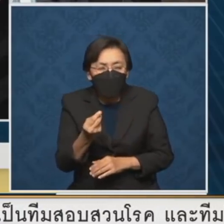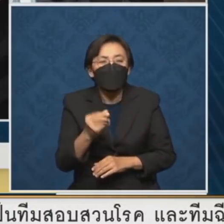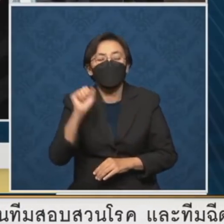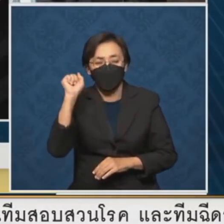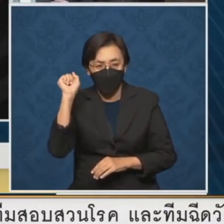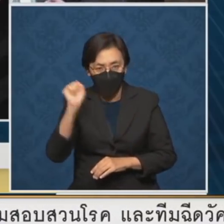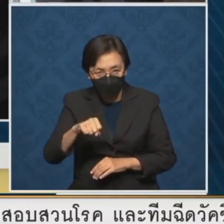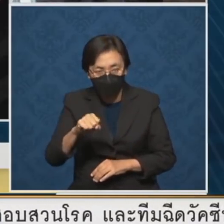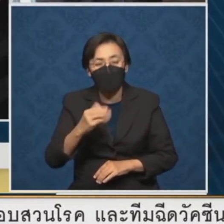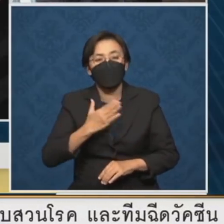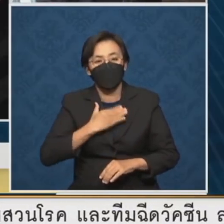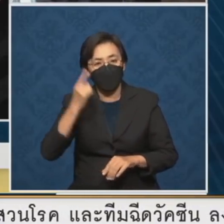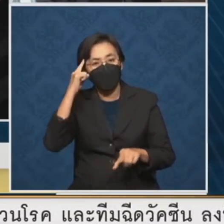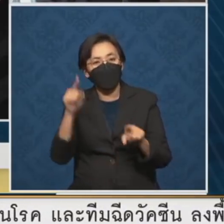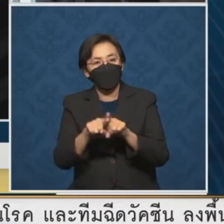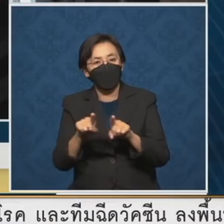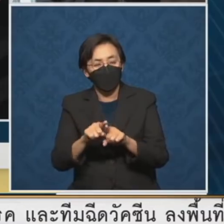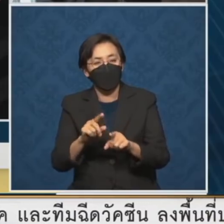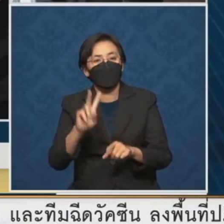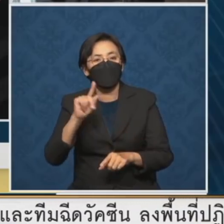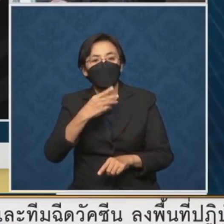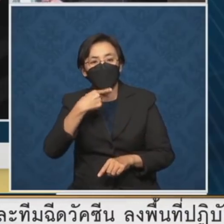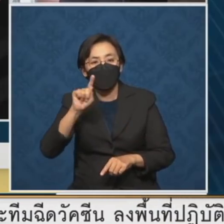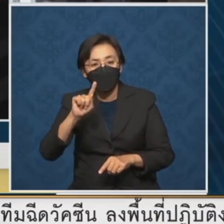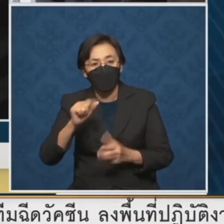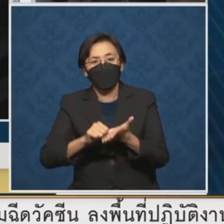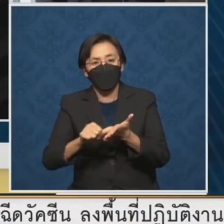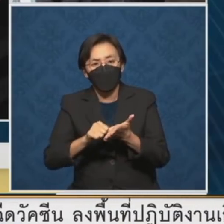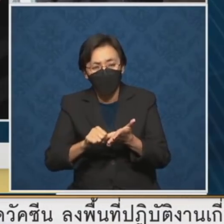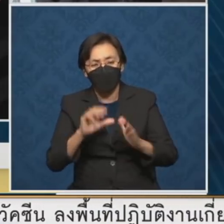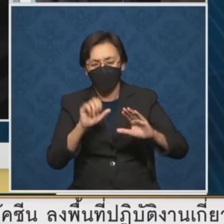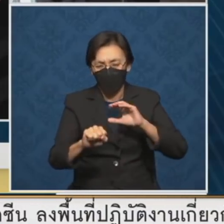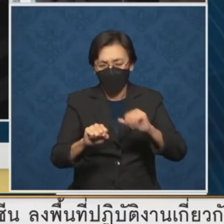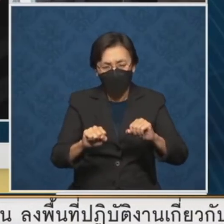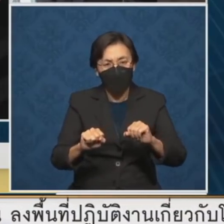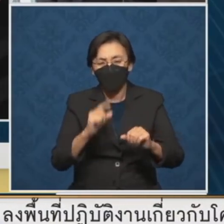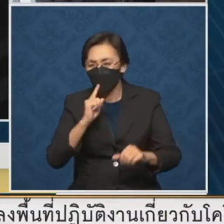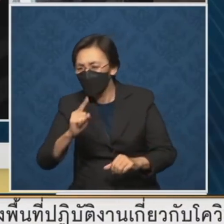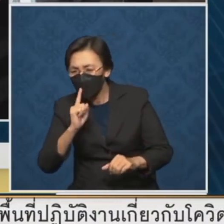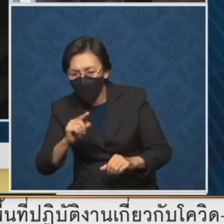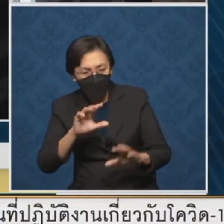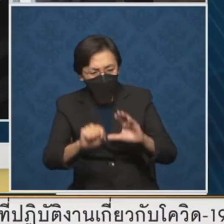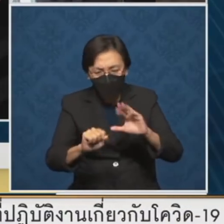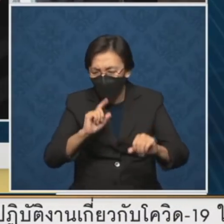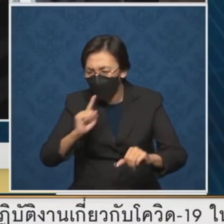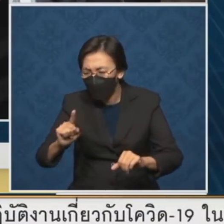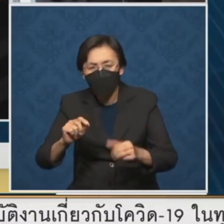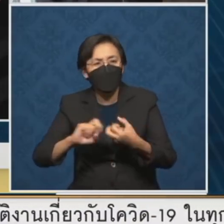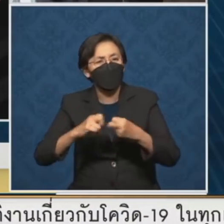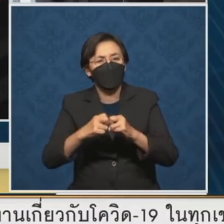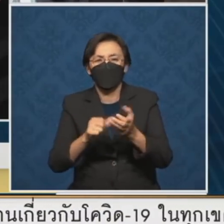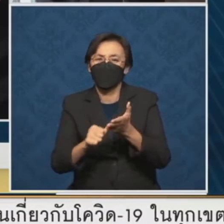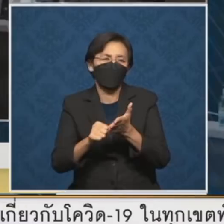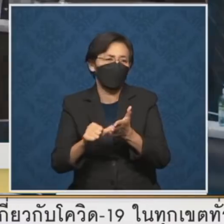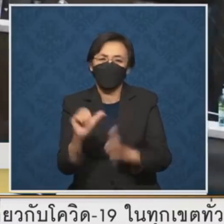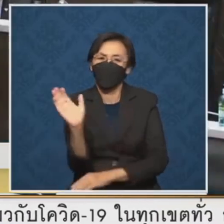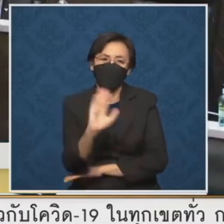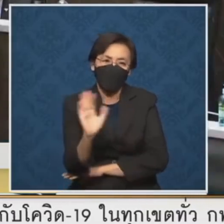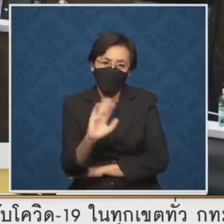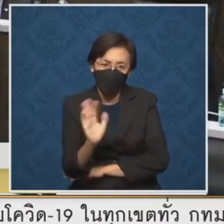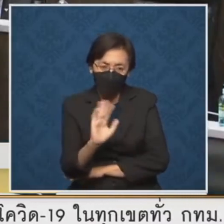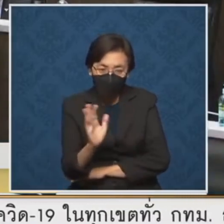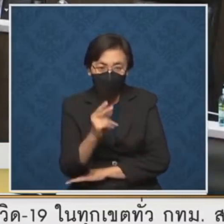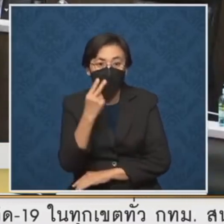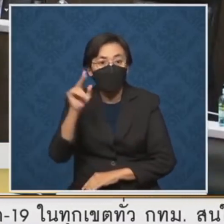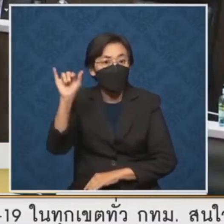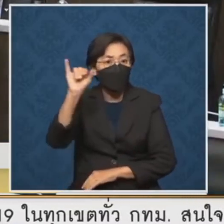ครับผมเห็นด้วยว่าต้องแก้ไขครับแต่การปราบปรามดำเนินคดีไล่ฟ้องมันไม่ใช่วิธีแก้ปัญหาครับลองไปดูที่ยุโร